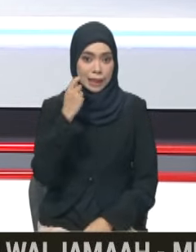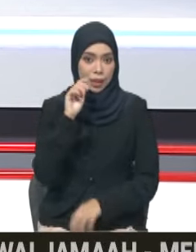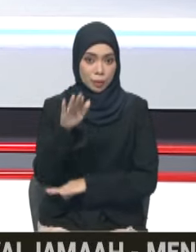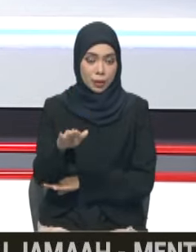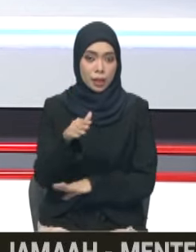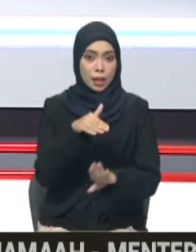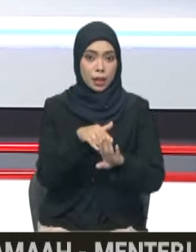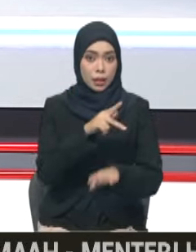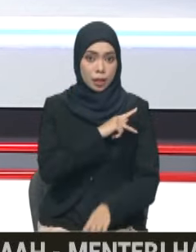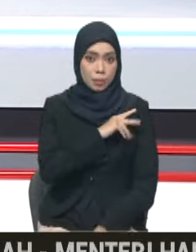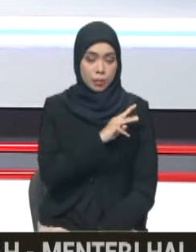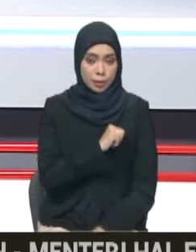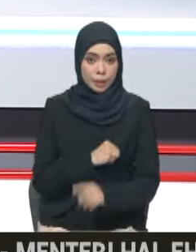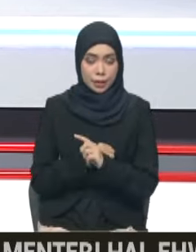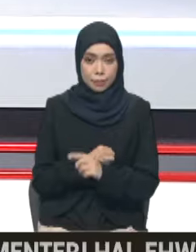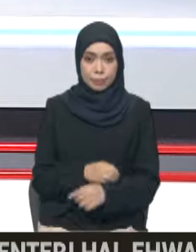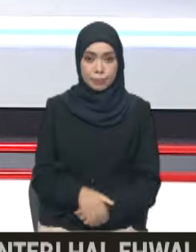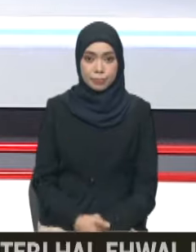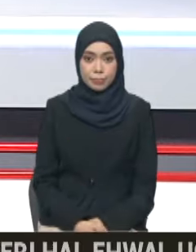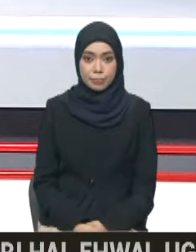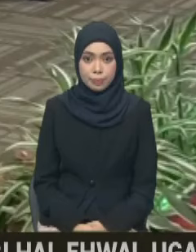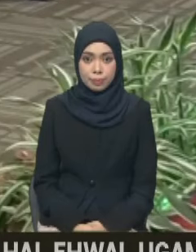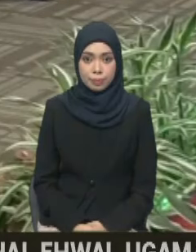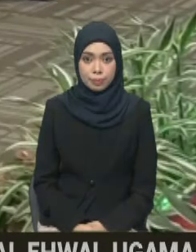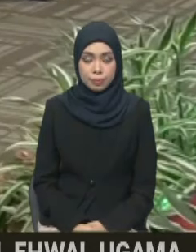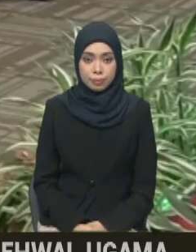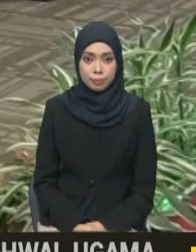tadi di kementerian berkenaan.